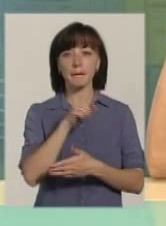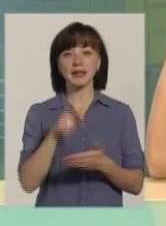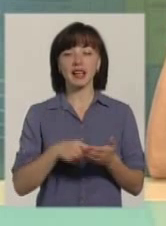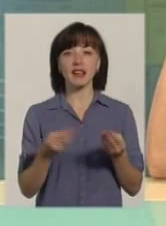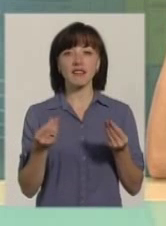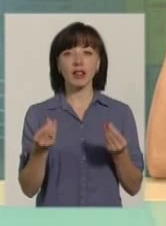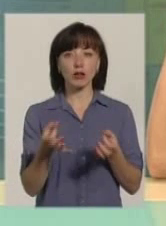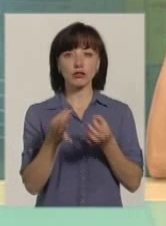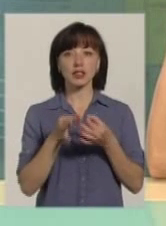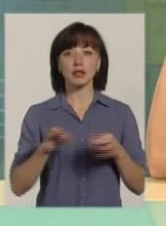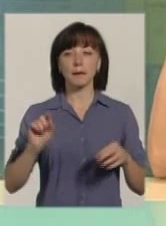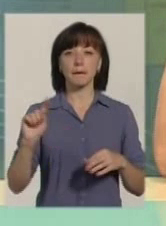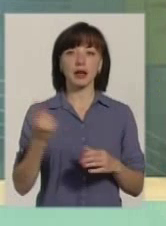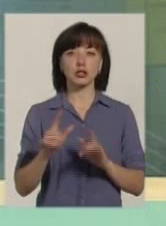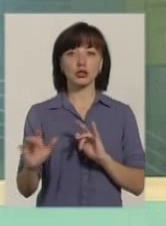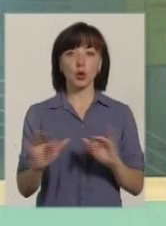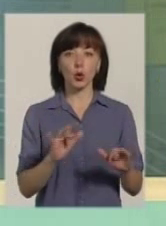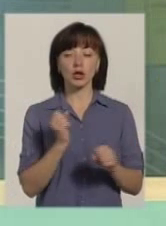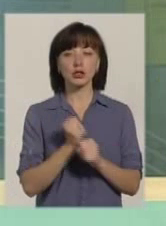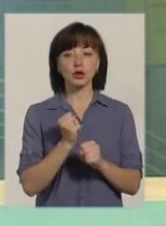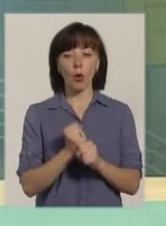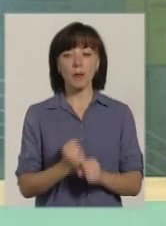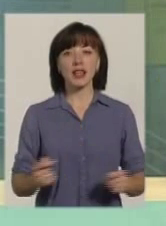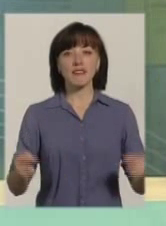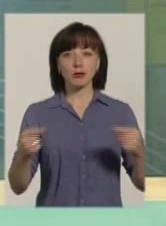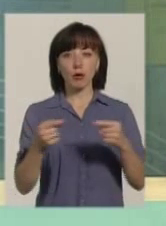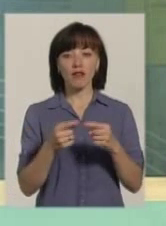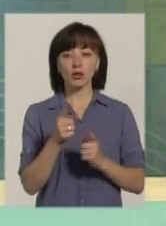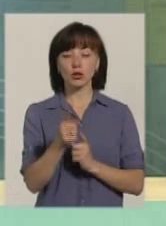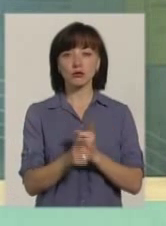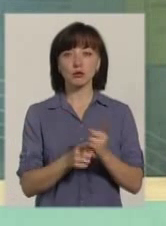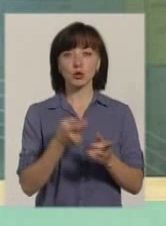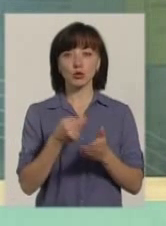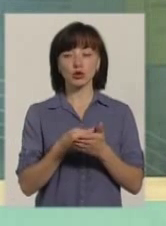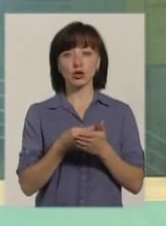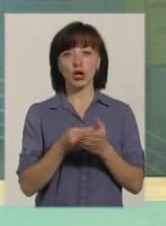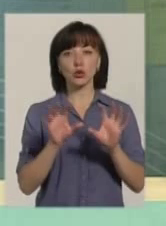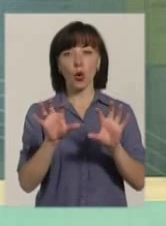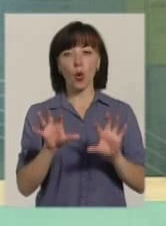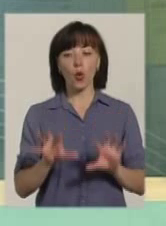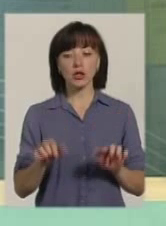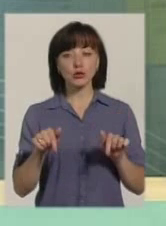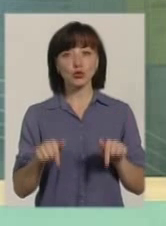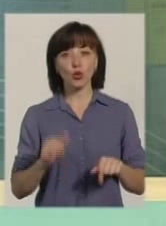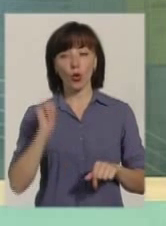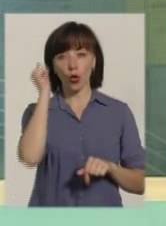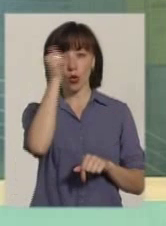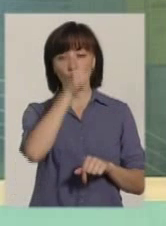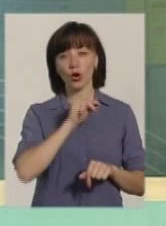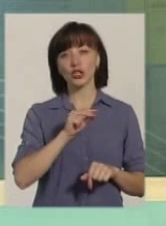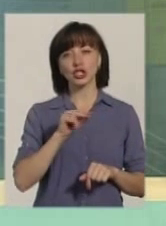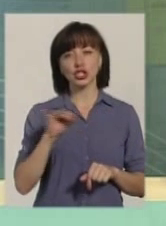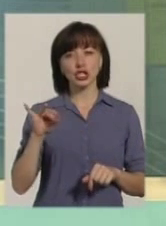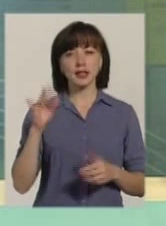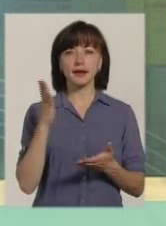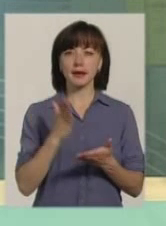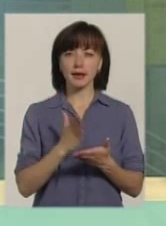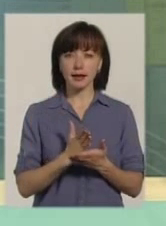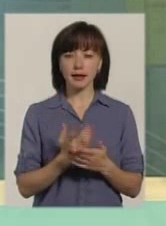кроки зроблені відповідно до змін до бюджетного кодексу, бюджету цього року. Чи є